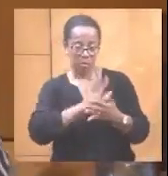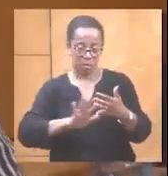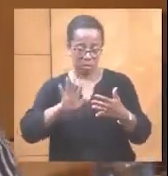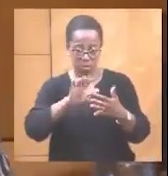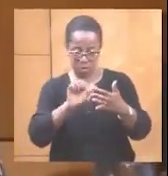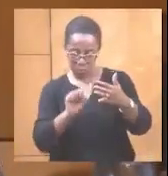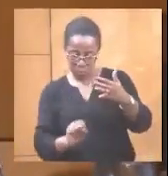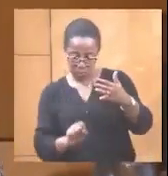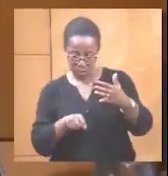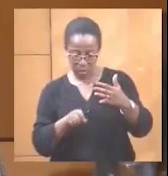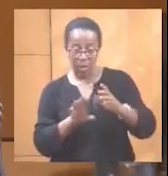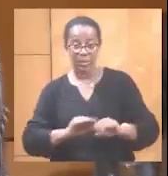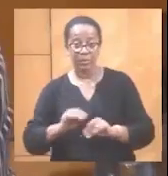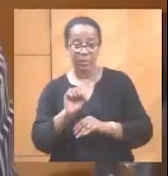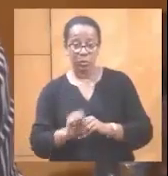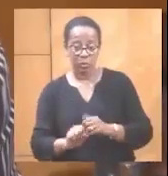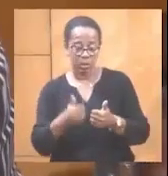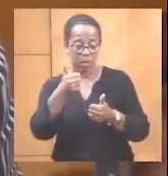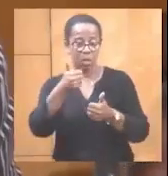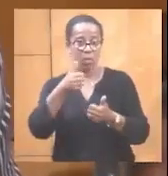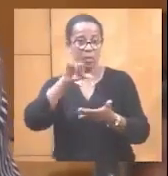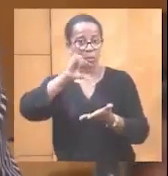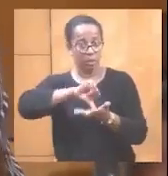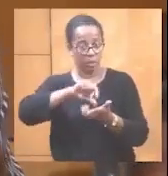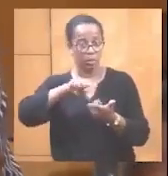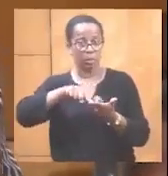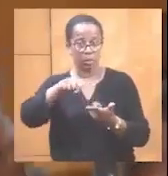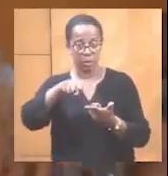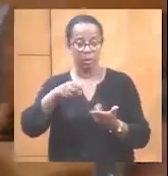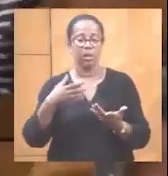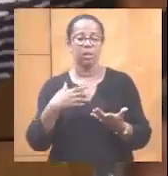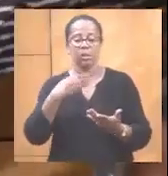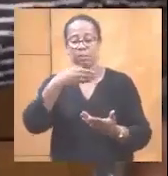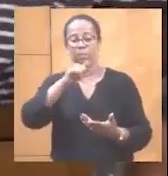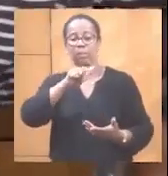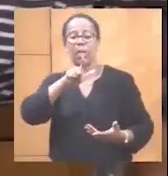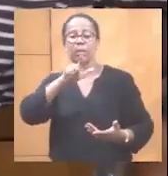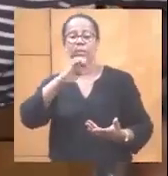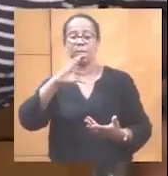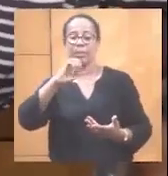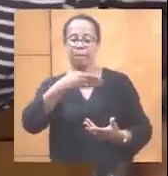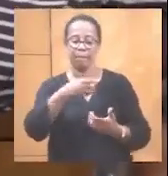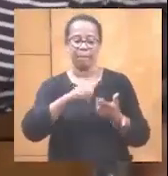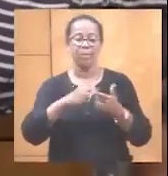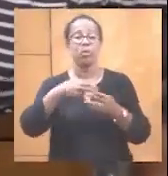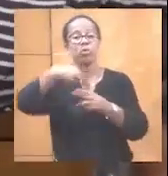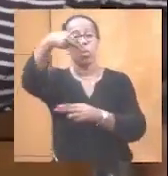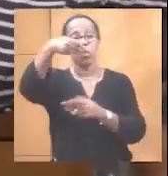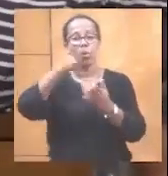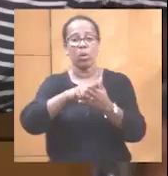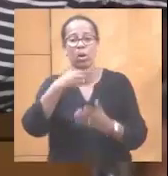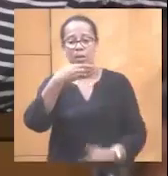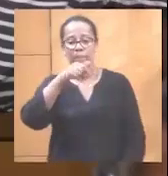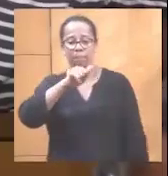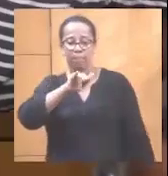de l'espace sud. Il y en a une au centre, c'est la Mille Seine. Il y en a une au nord, c'est la Mille Nord.